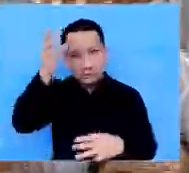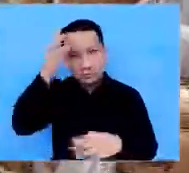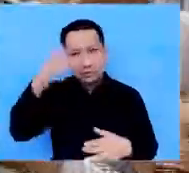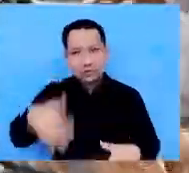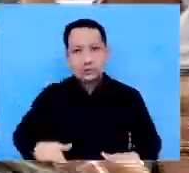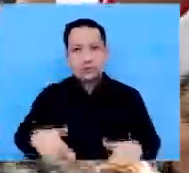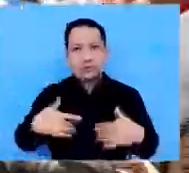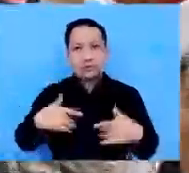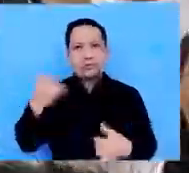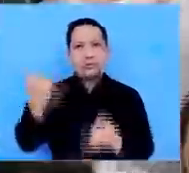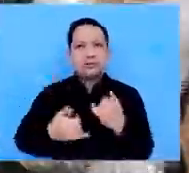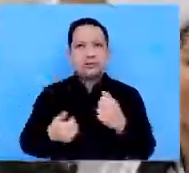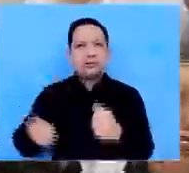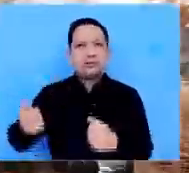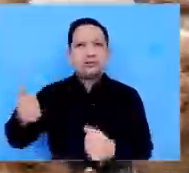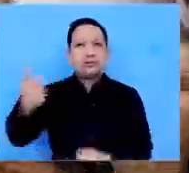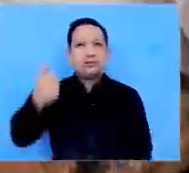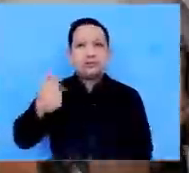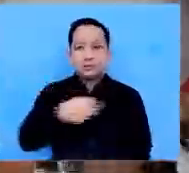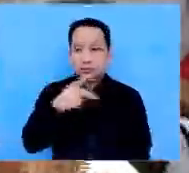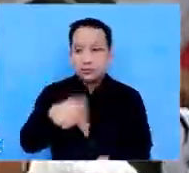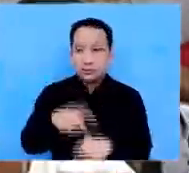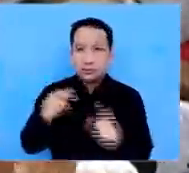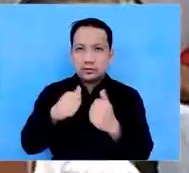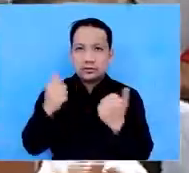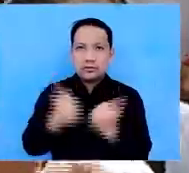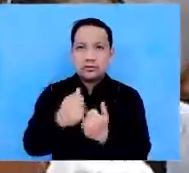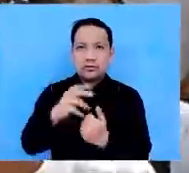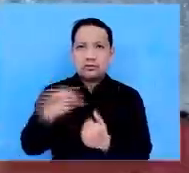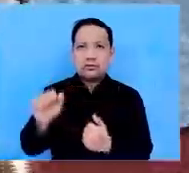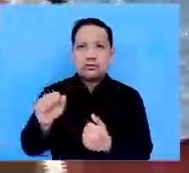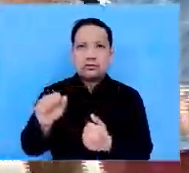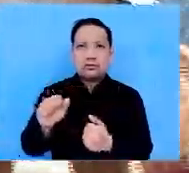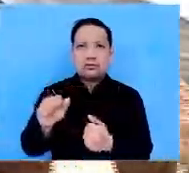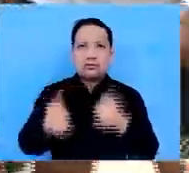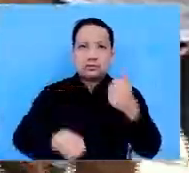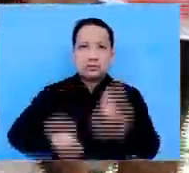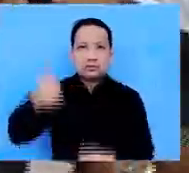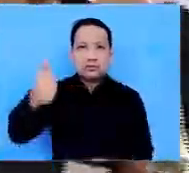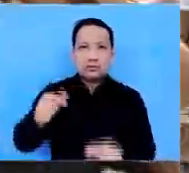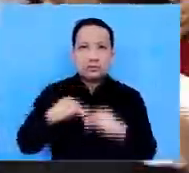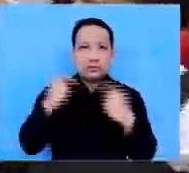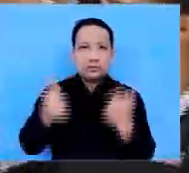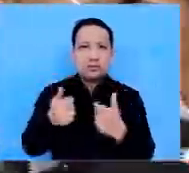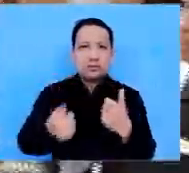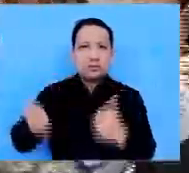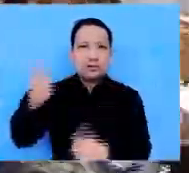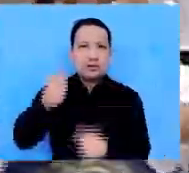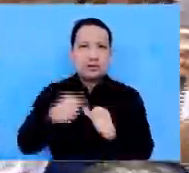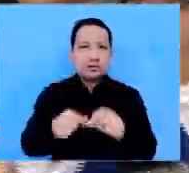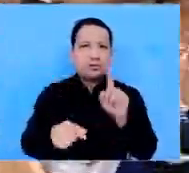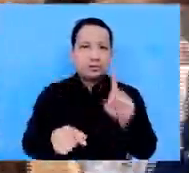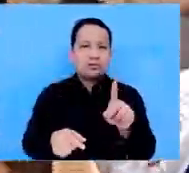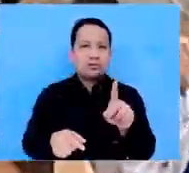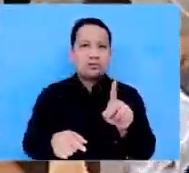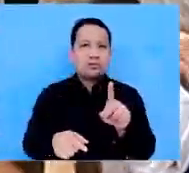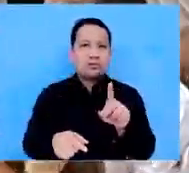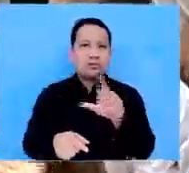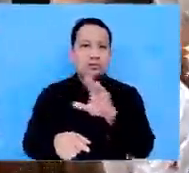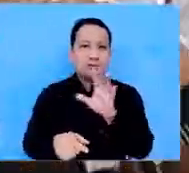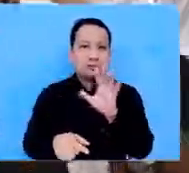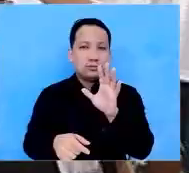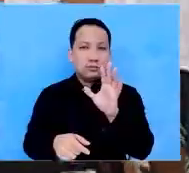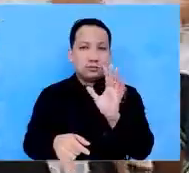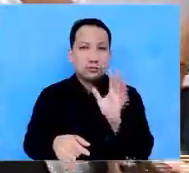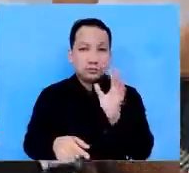Sa huli, nanaig ang Philippine Alliance of Masters sa mga nagkarerang kupunan. Naiuwi nila ang grand prize na 50,000